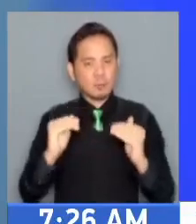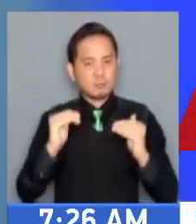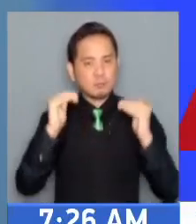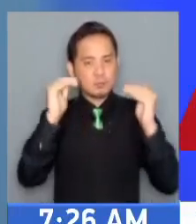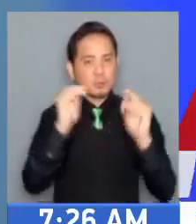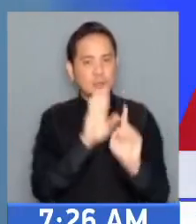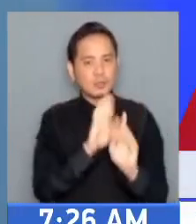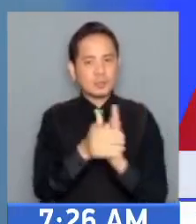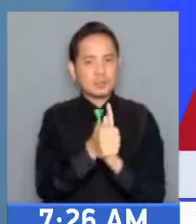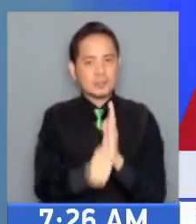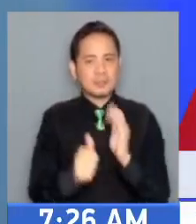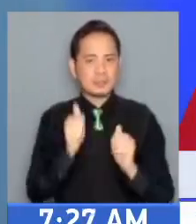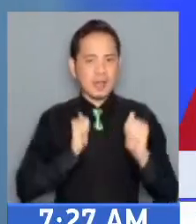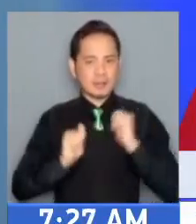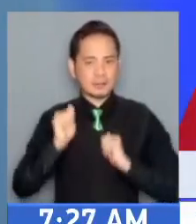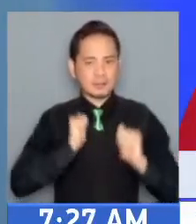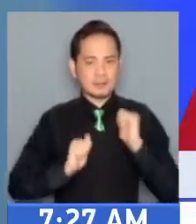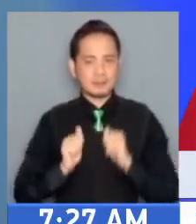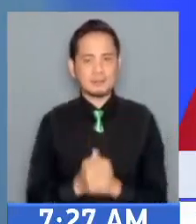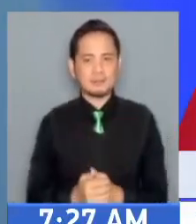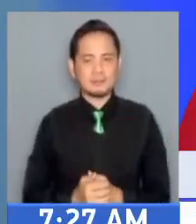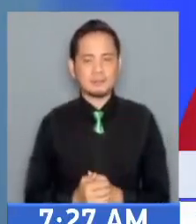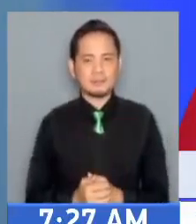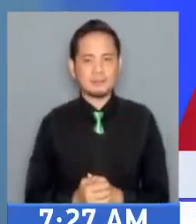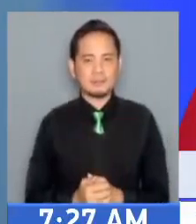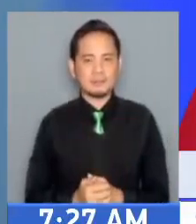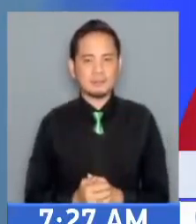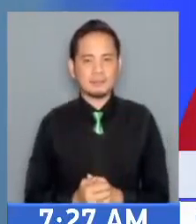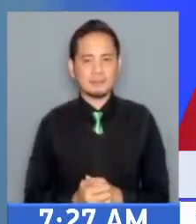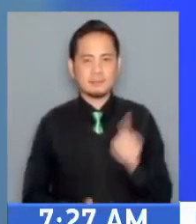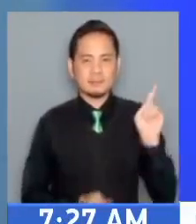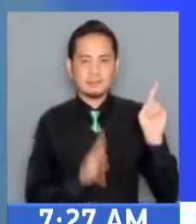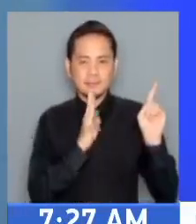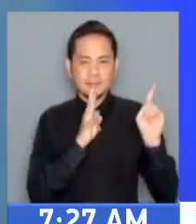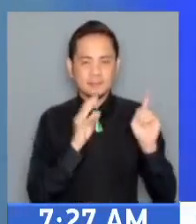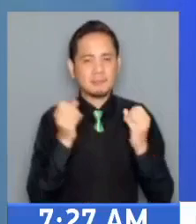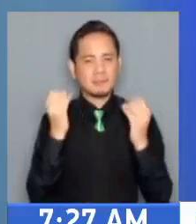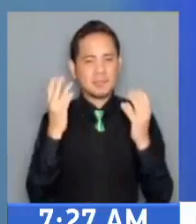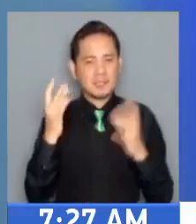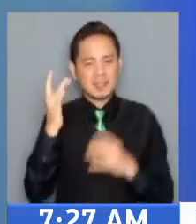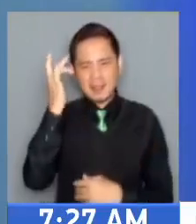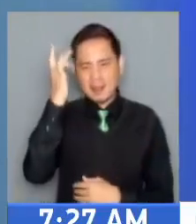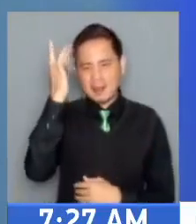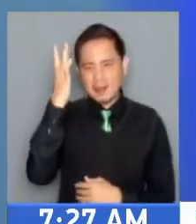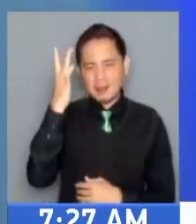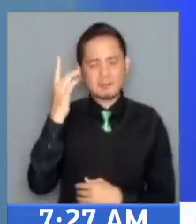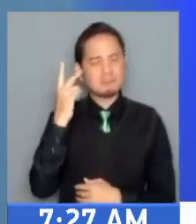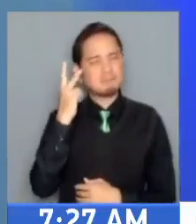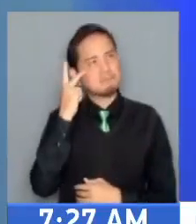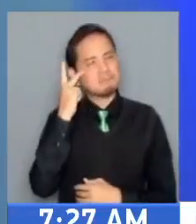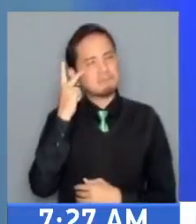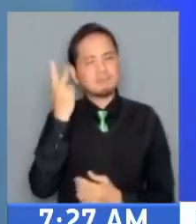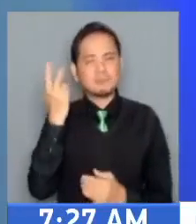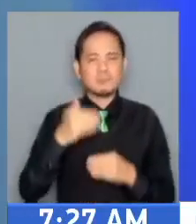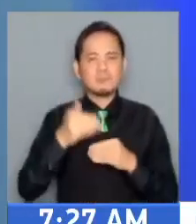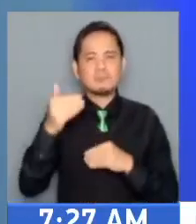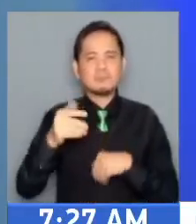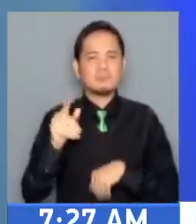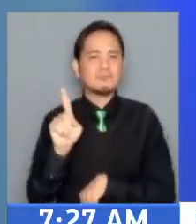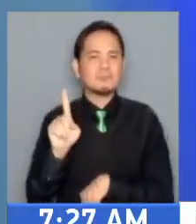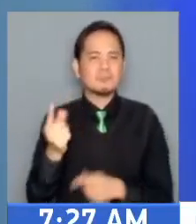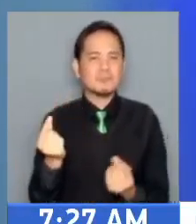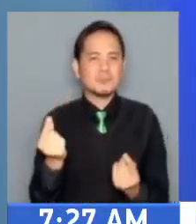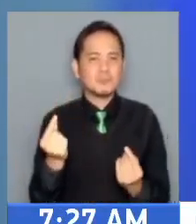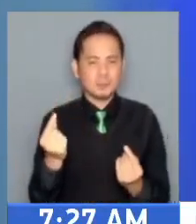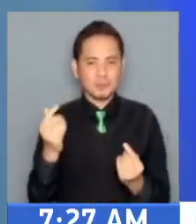After pandemic kasi dito, Boy, ang dami kong mga realizations. And sabi ko, what's next? Kaya nung pinitch nila sa akin yung Unbreak My Heart, sabi ko, ito